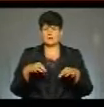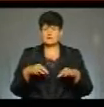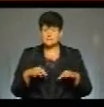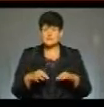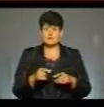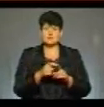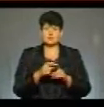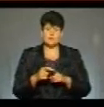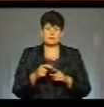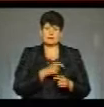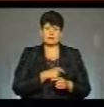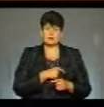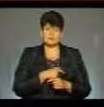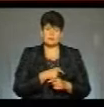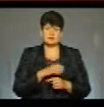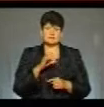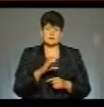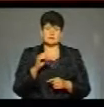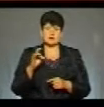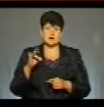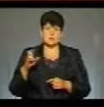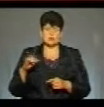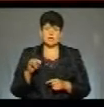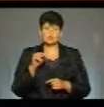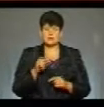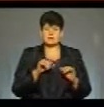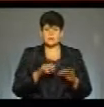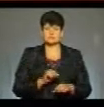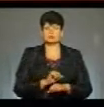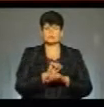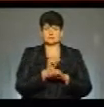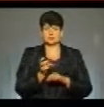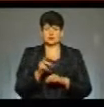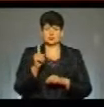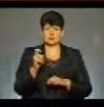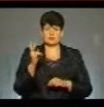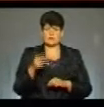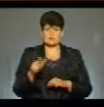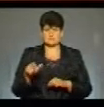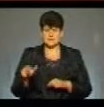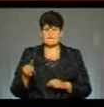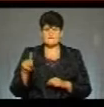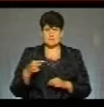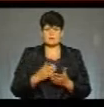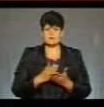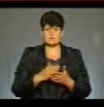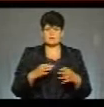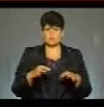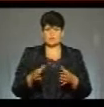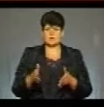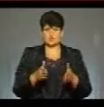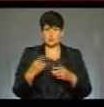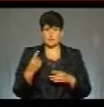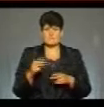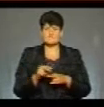словами депутата Скалацької громади Сергія Сарабуна, тоді на акцію протесту вийшли 120 осіб. Вони вимагали від служби автомобільних доріг